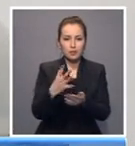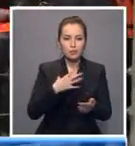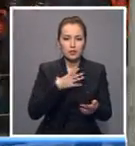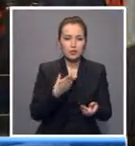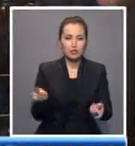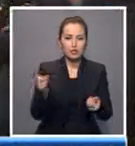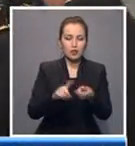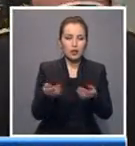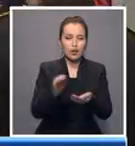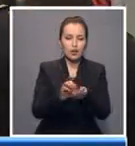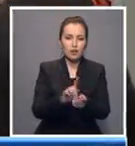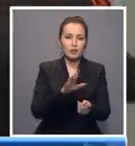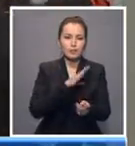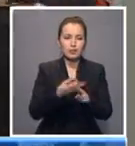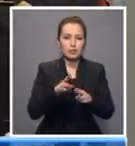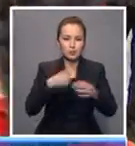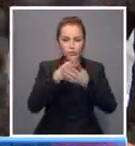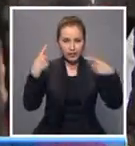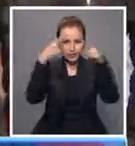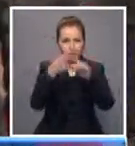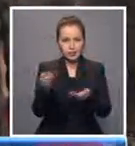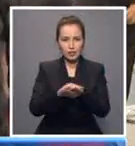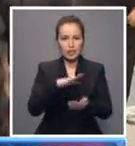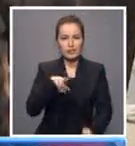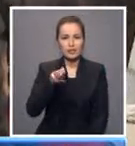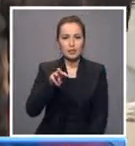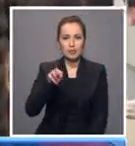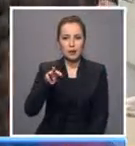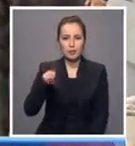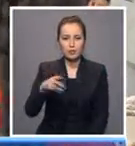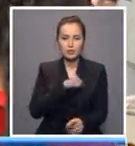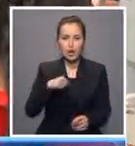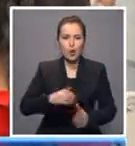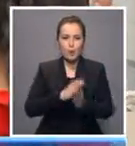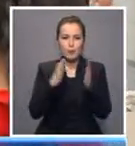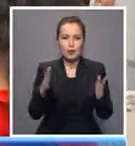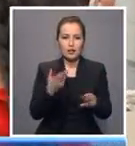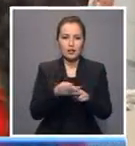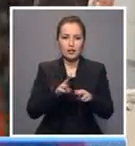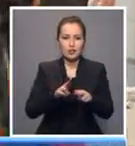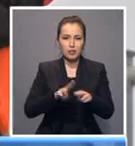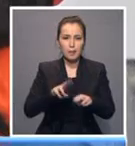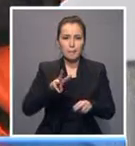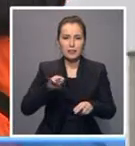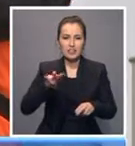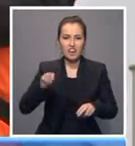Көрші мемлекет техникаларын таныстырды. Демавент Иранның жобалап шығарған ең үлкен эскадралық минатасушы кемесі.